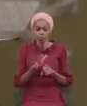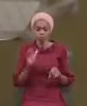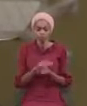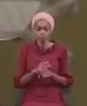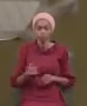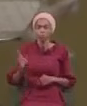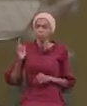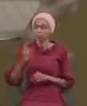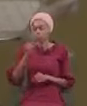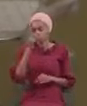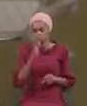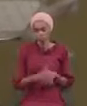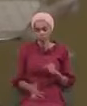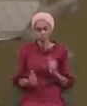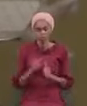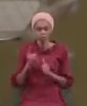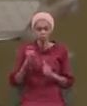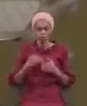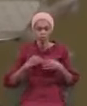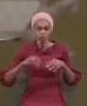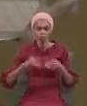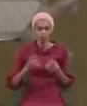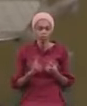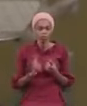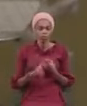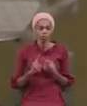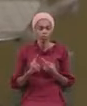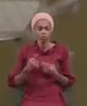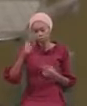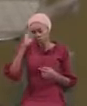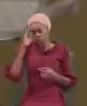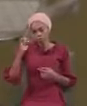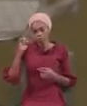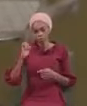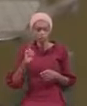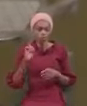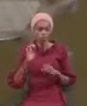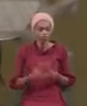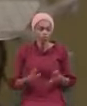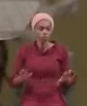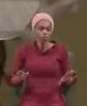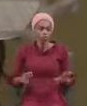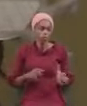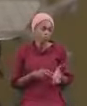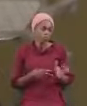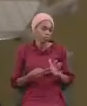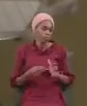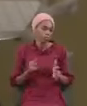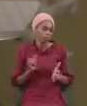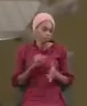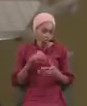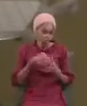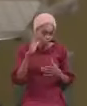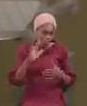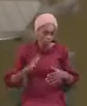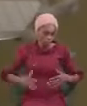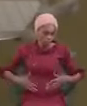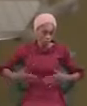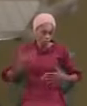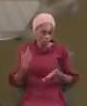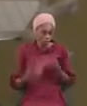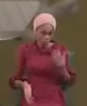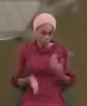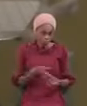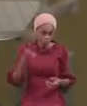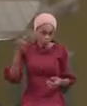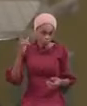ses enfants cela montre aussi que dans ta vie quel que soit les promesses qu'il t'a donné il aura il va l'accomplir au nom